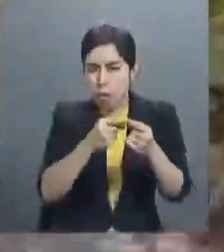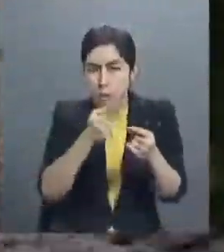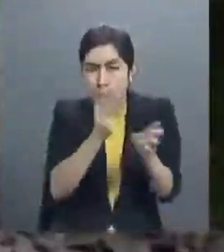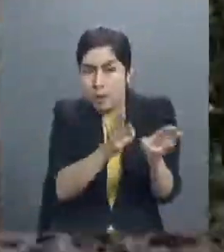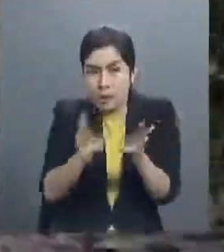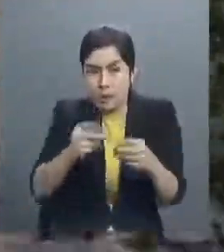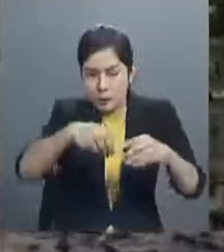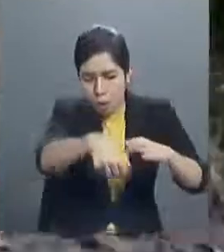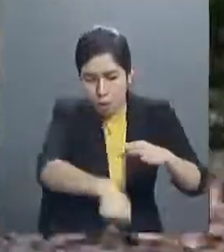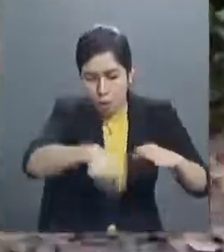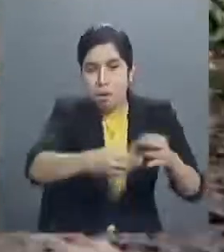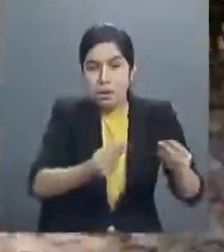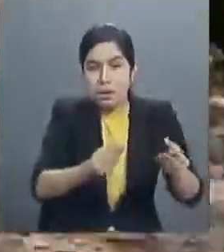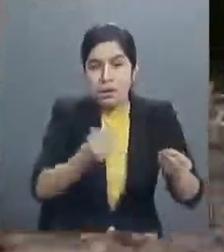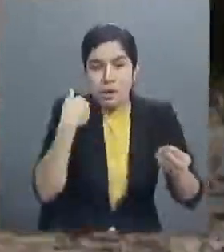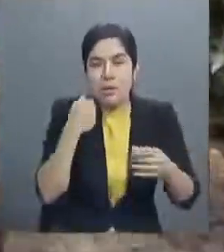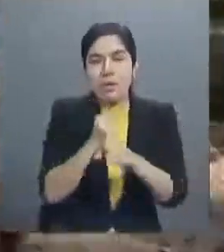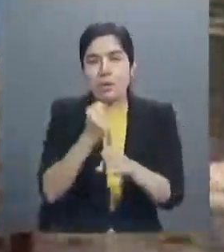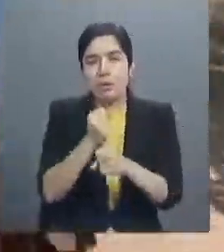าสู่วิธีการเฮ็ดเครื่องทองเหลือง